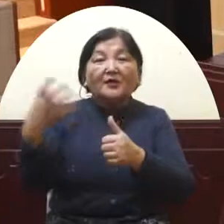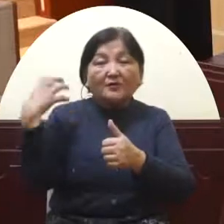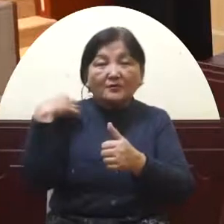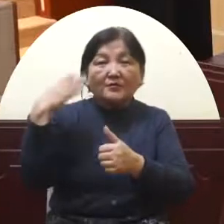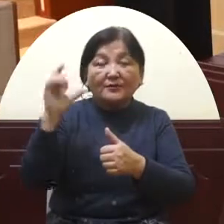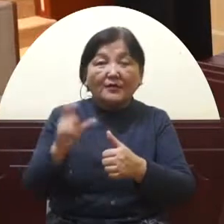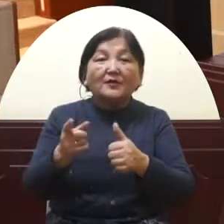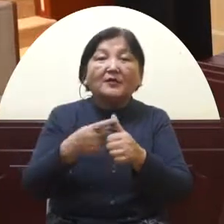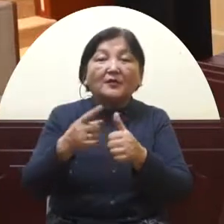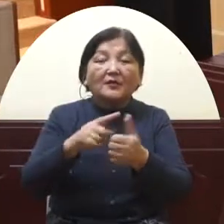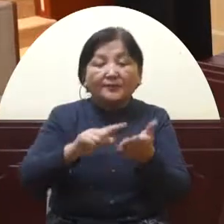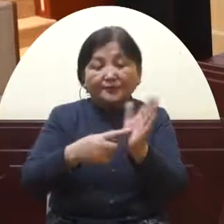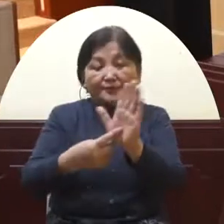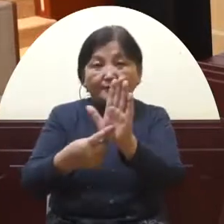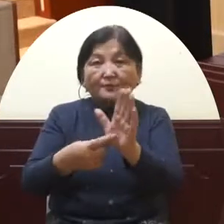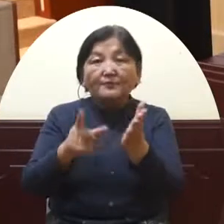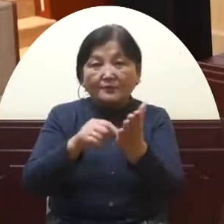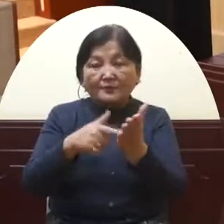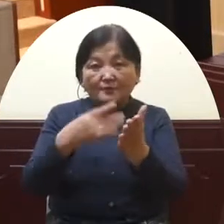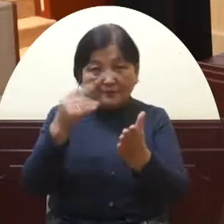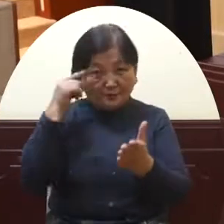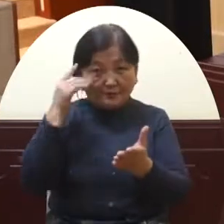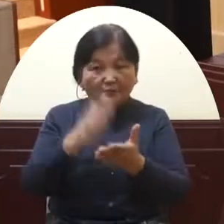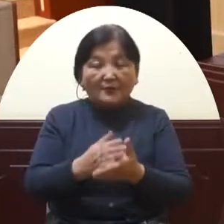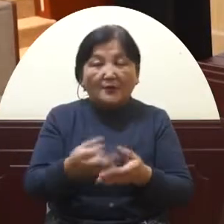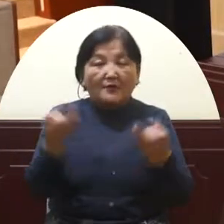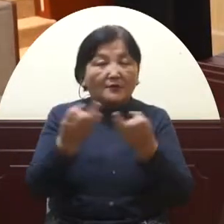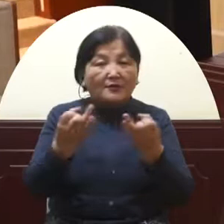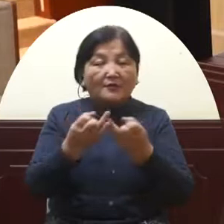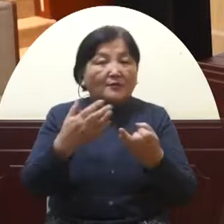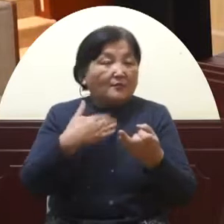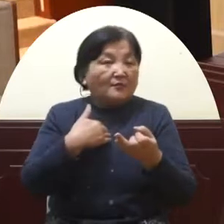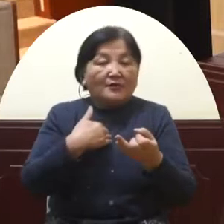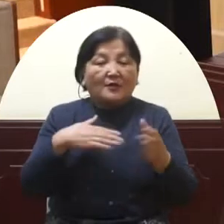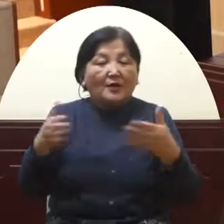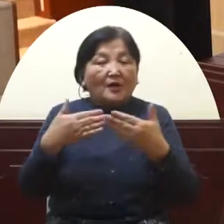Facebook зөвхөрмөөрхтэй маргалдахгүй шүү дээ. Тэг ийм боломж ч байхгүй.